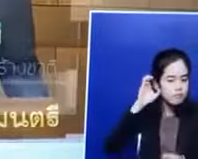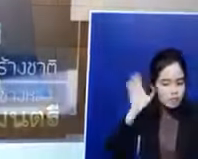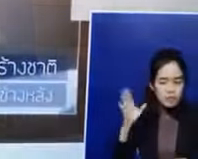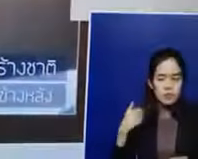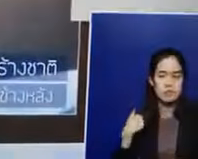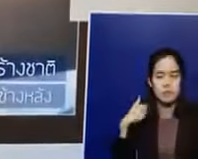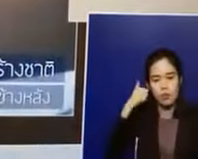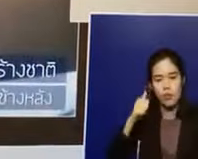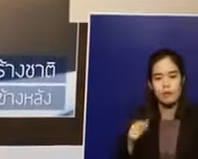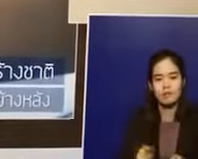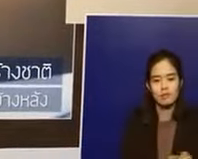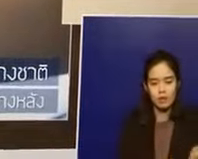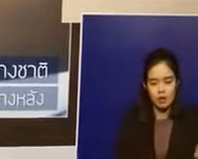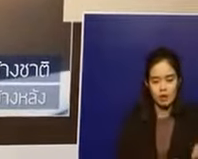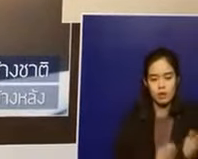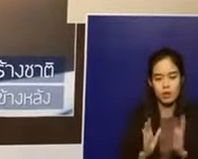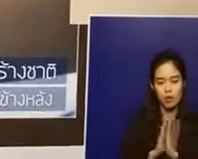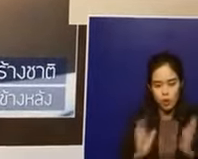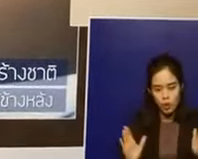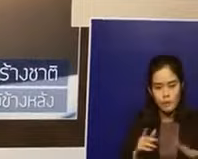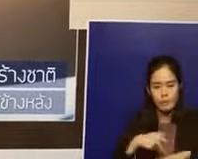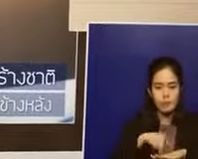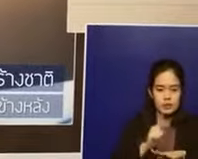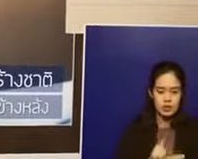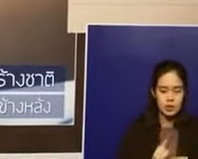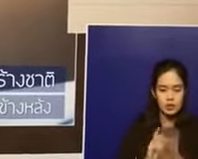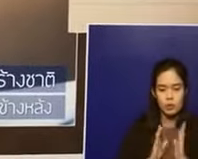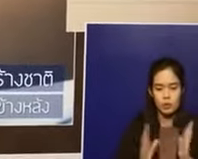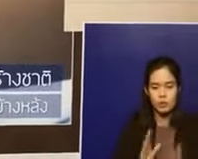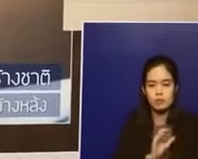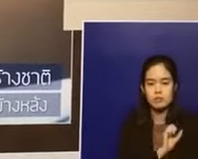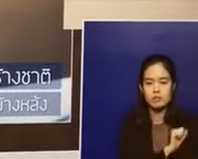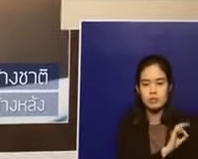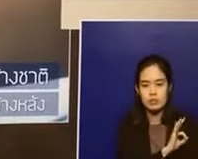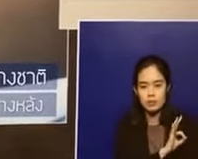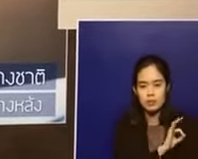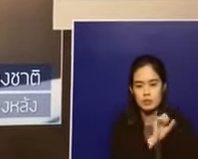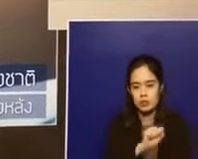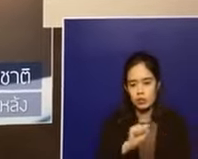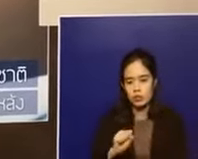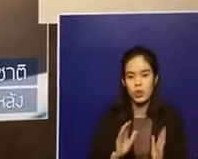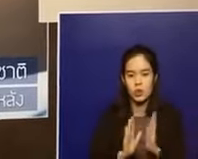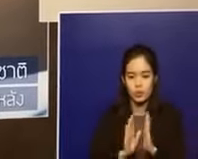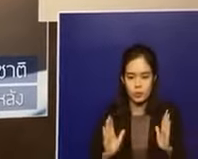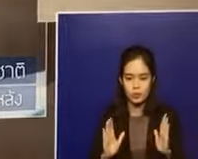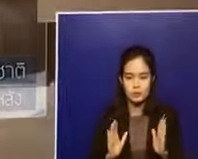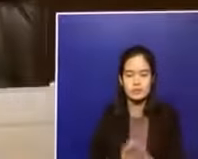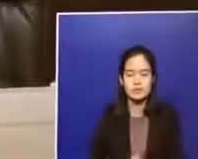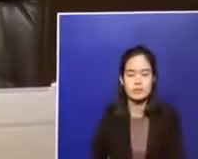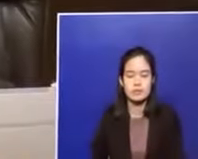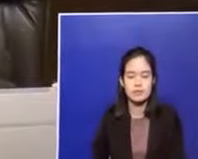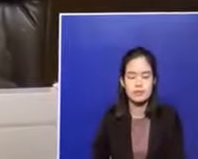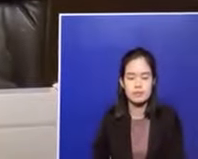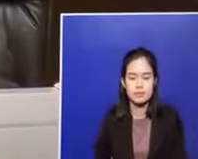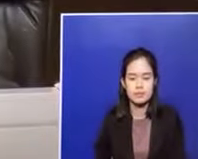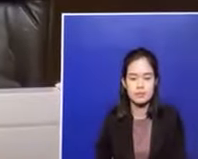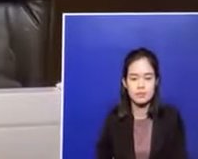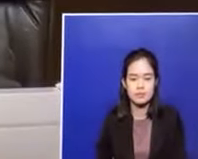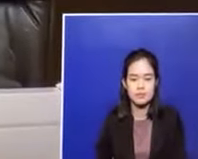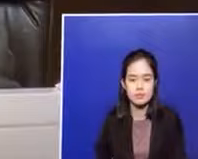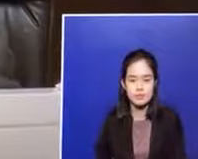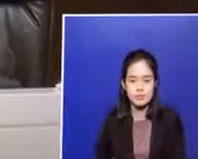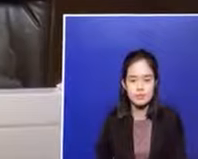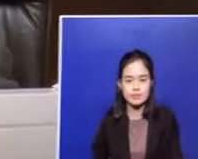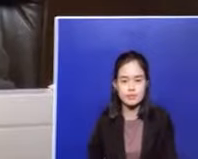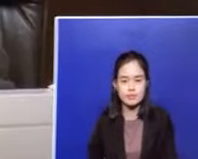ณทุกท่านอีกครั้งนะครับขอบคุณท่านสมาชิกขอบคุณท่านประธานที่เคารพครับ ครับขอบคุณครับต่อไป ท่านประธาน